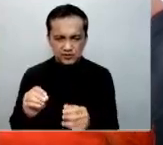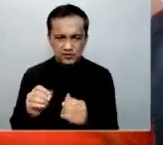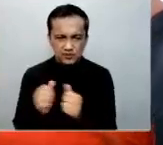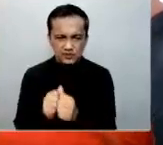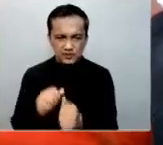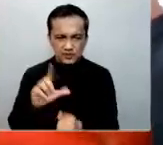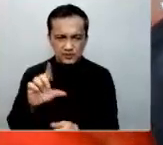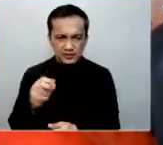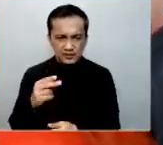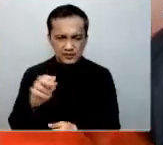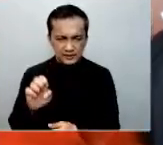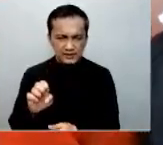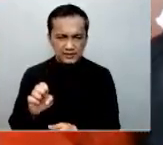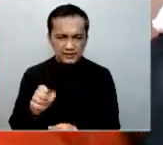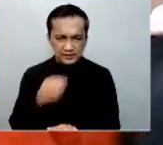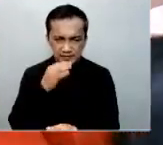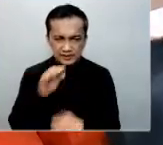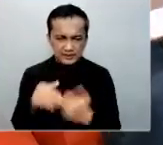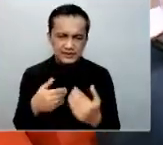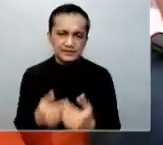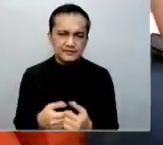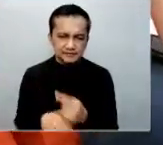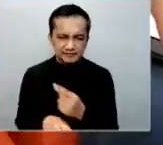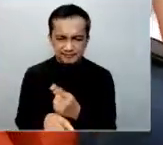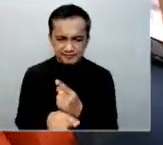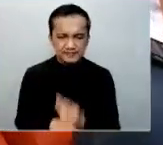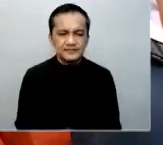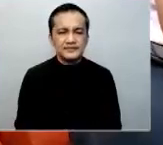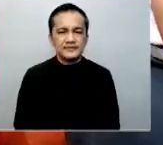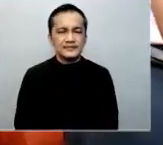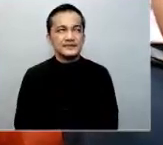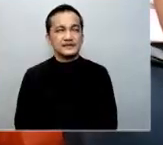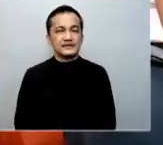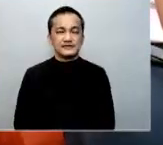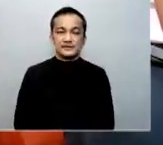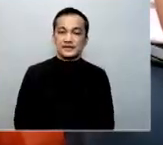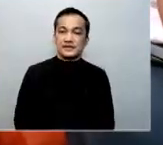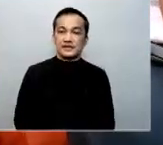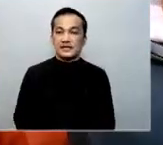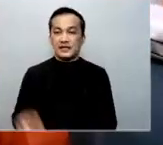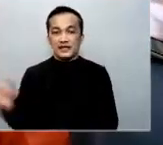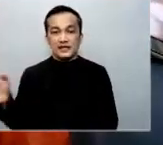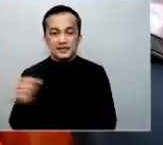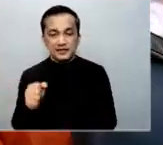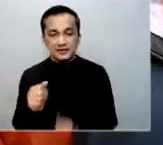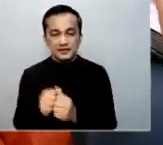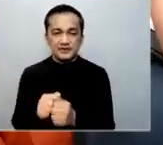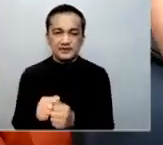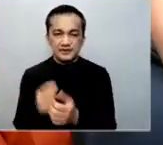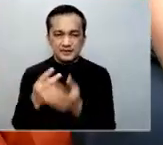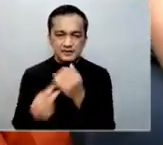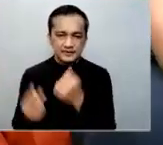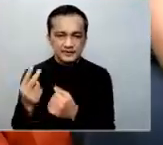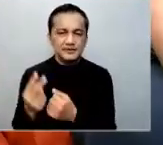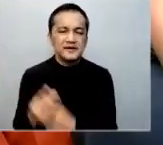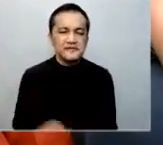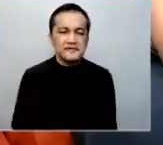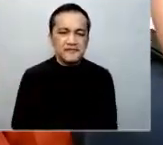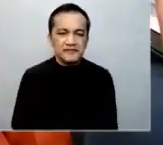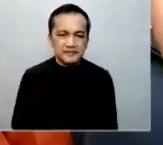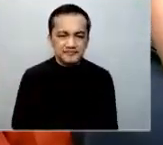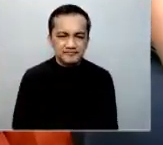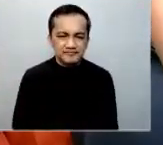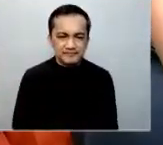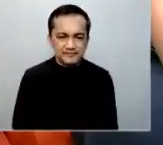tsaka yung paborito na lahat, ano? Diba? Kasama pa rin natin ang duo. Mama Big Big, sige, i-review natin kung